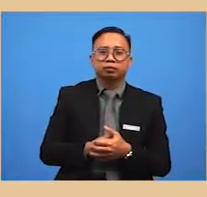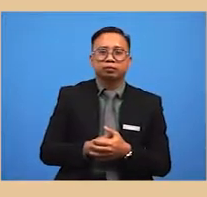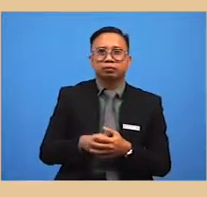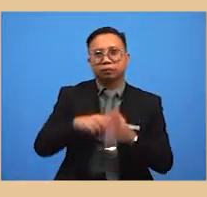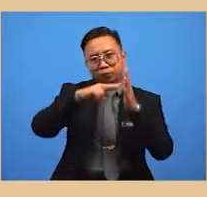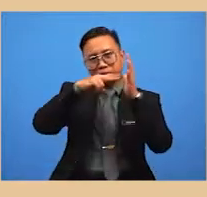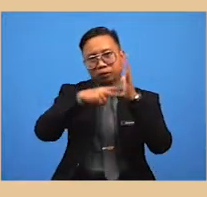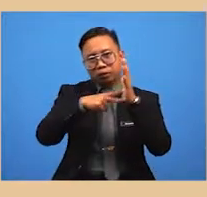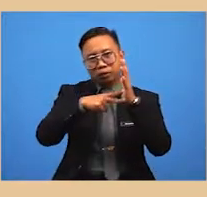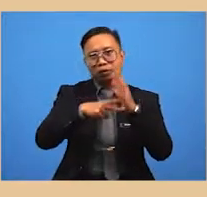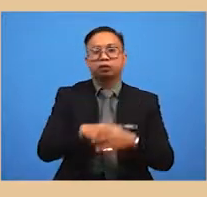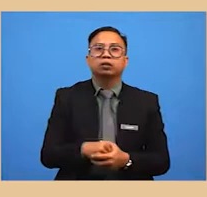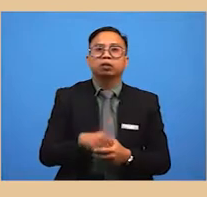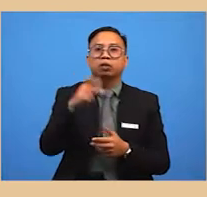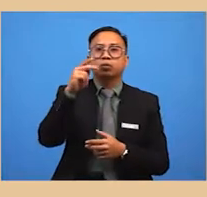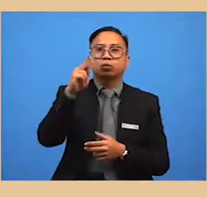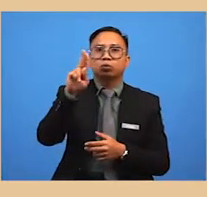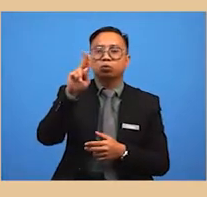sebagai nukleus kutub.